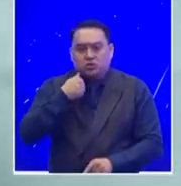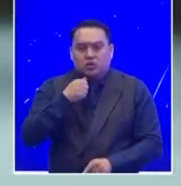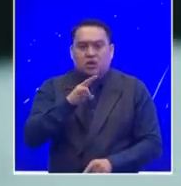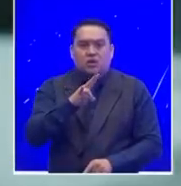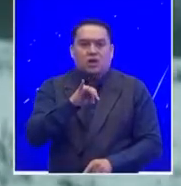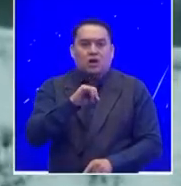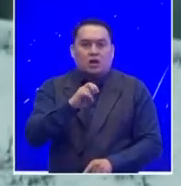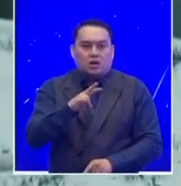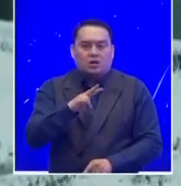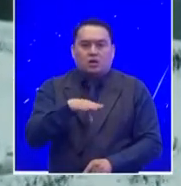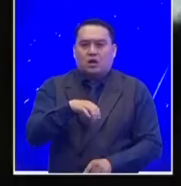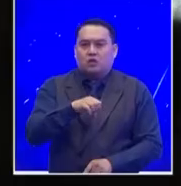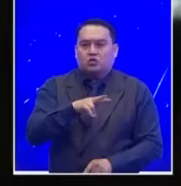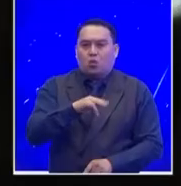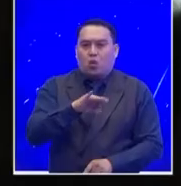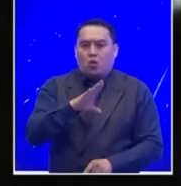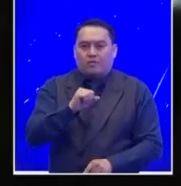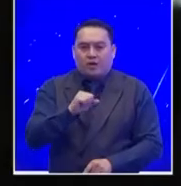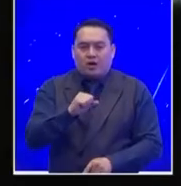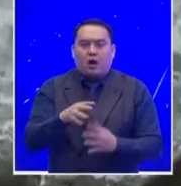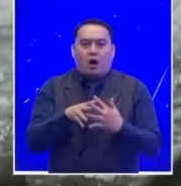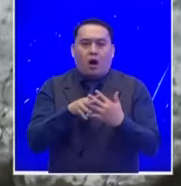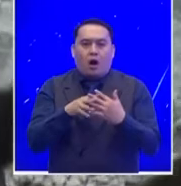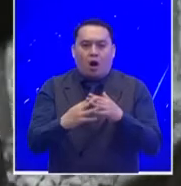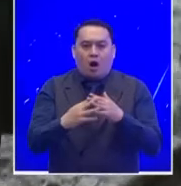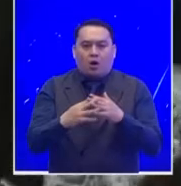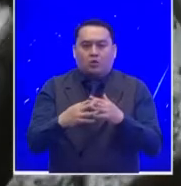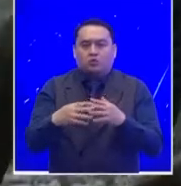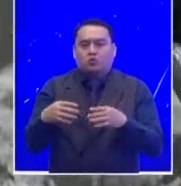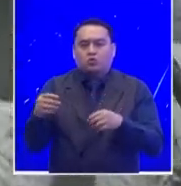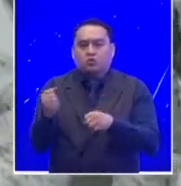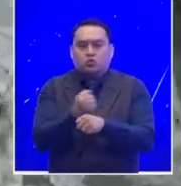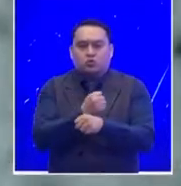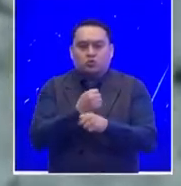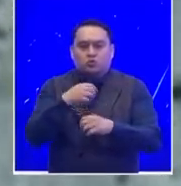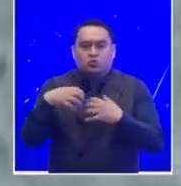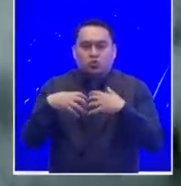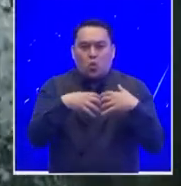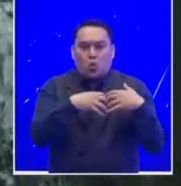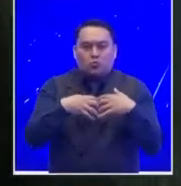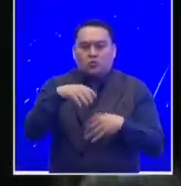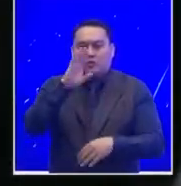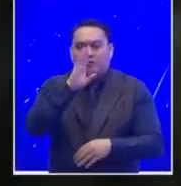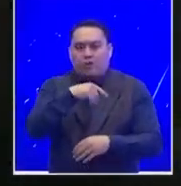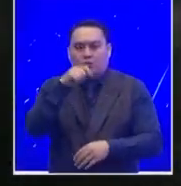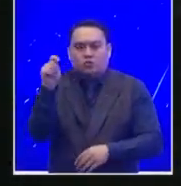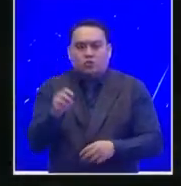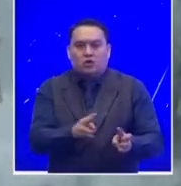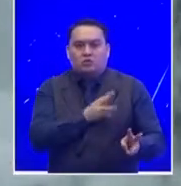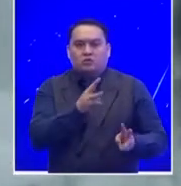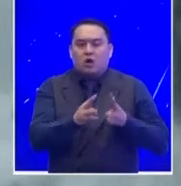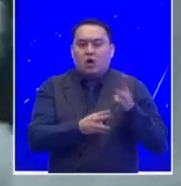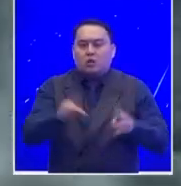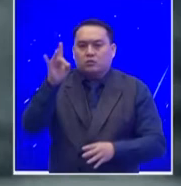Нагаткина, Соколова, Трашкова, Кракова деревнялар үшін болған ұрыстардағы батырлығы өзге жауынгерлердің жігерін жаныды.